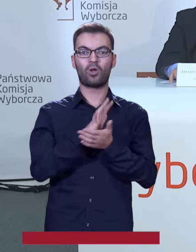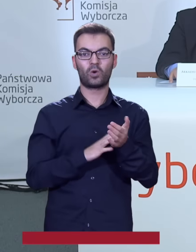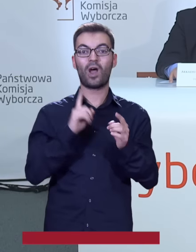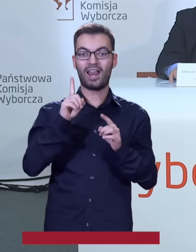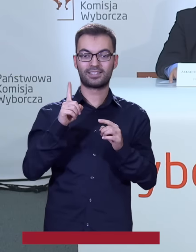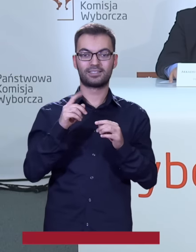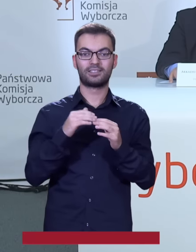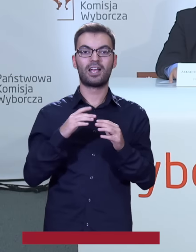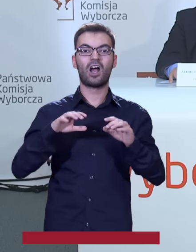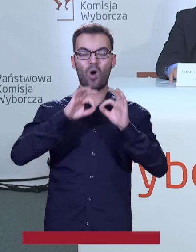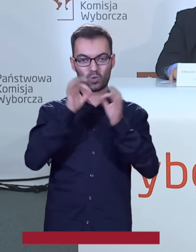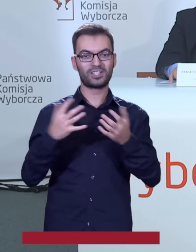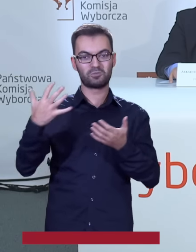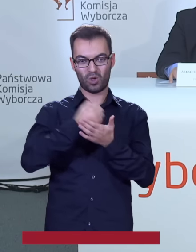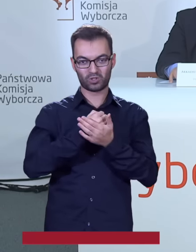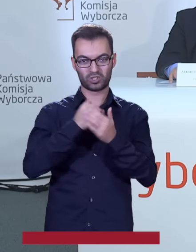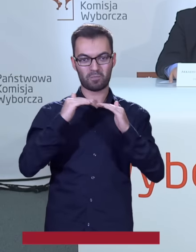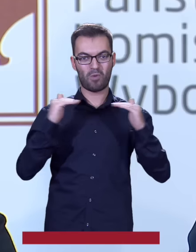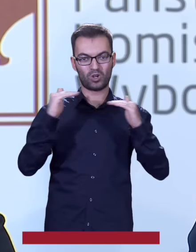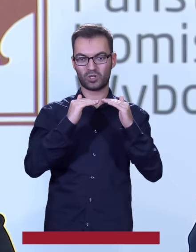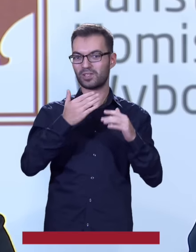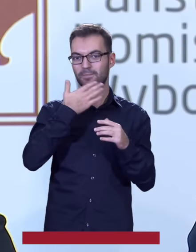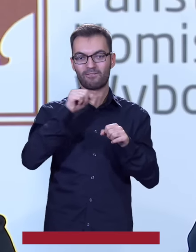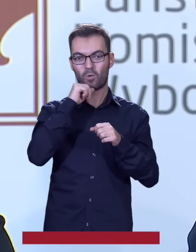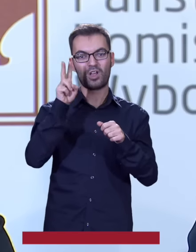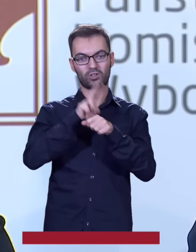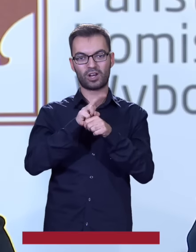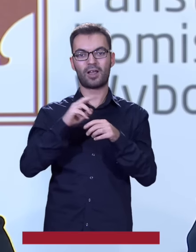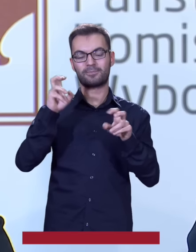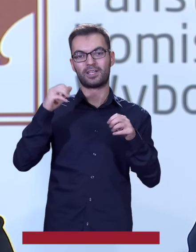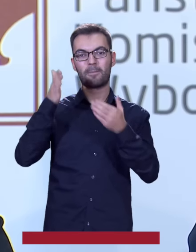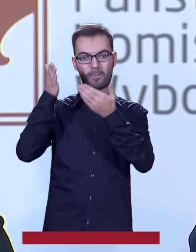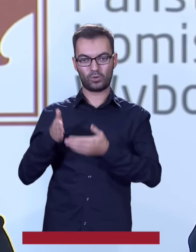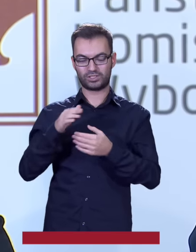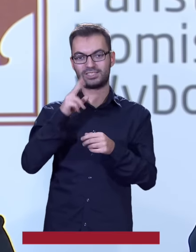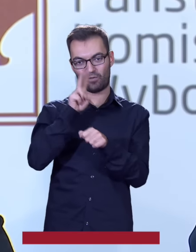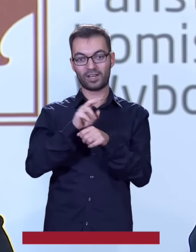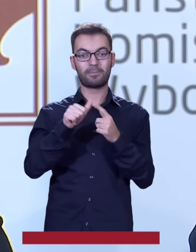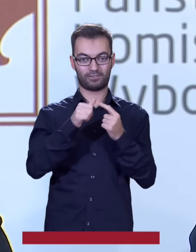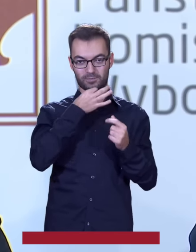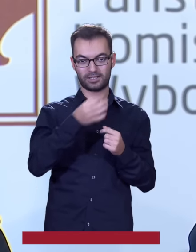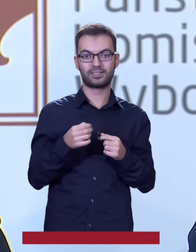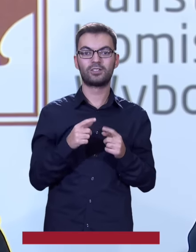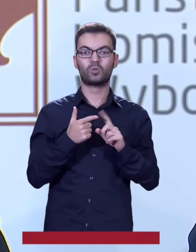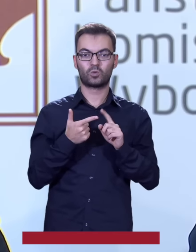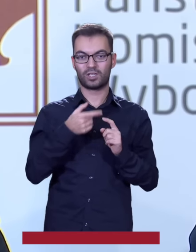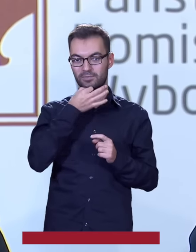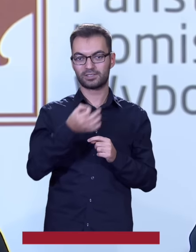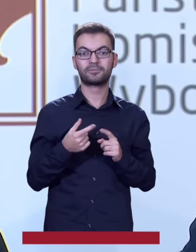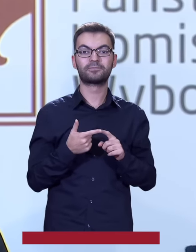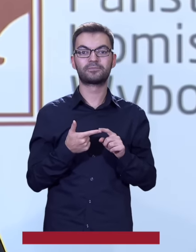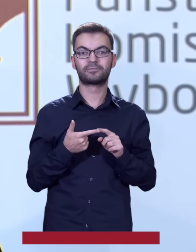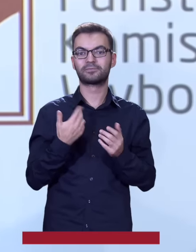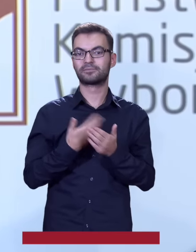poziomie zbiorczym tam nie ma żadnej kontroli mężów zaufania. To jest pytanie pierwsze. Pytanie drugie to jest,